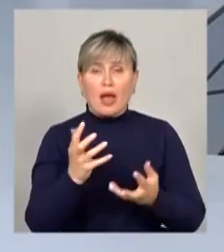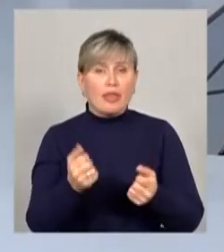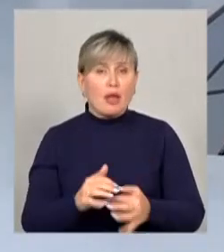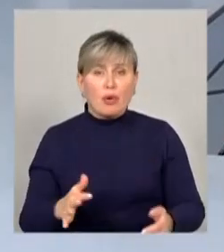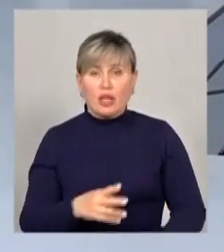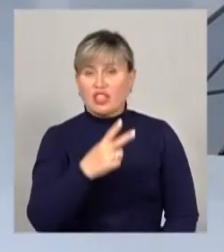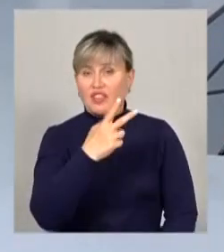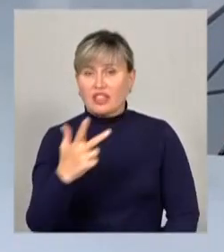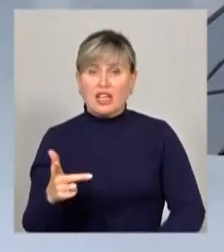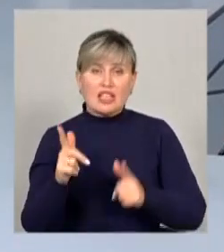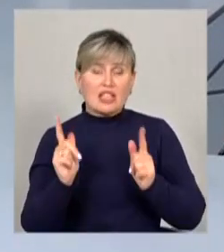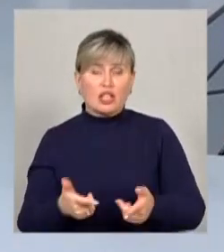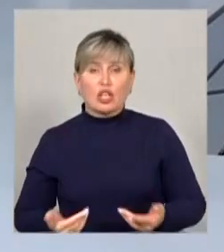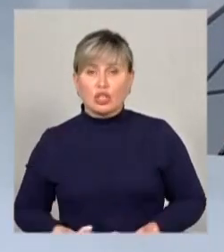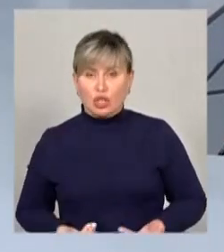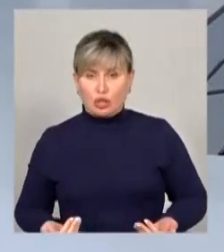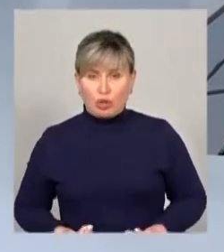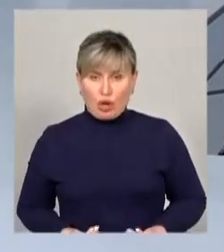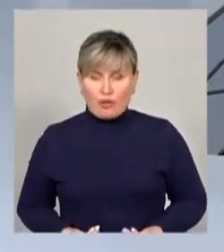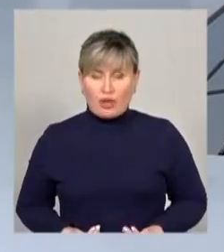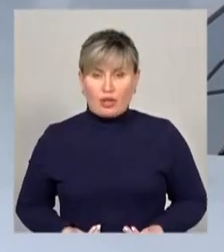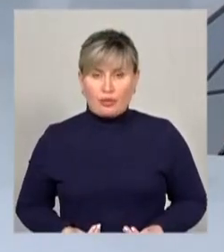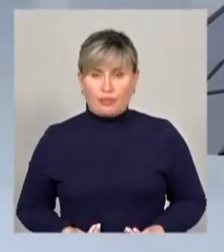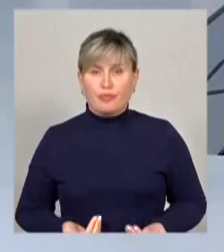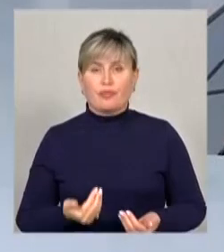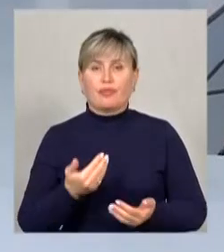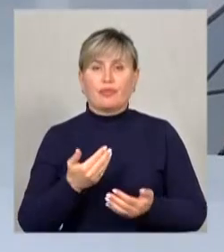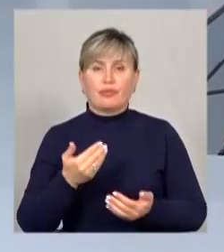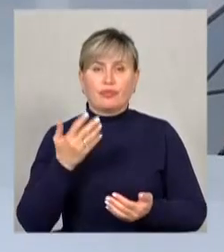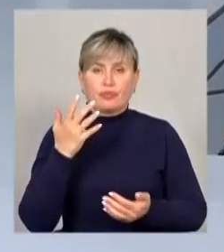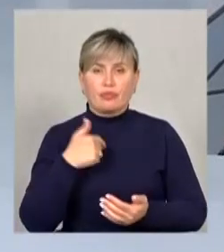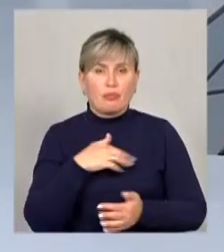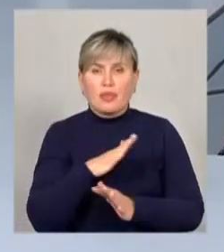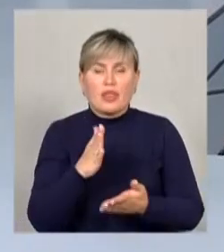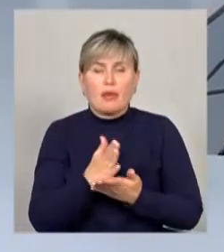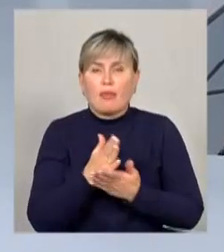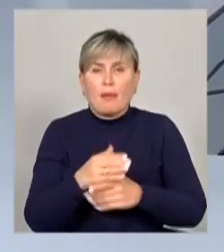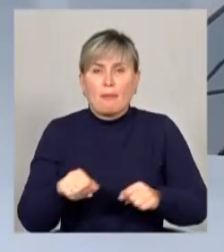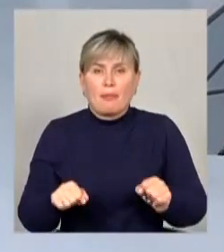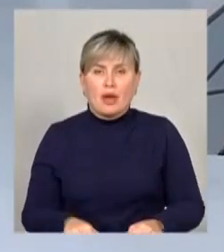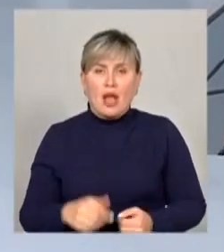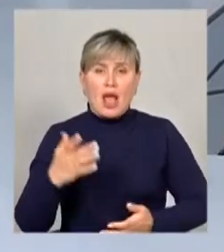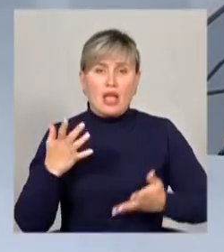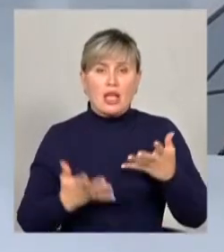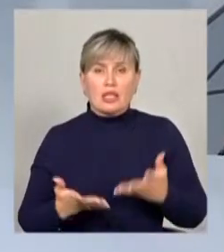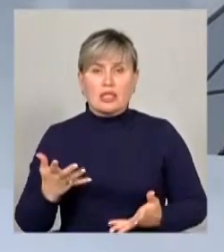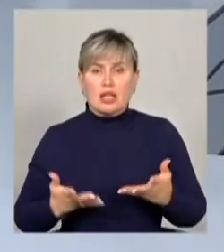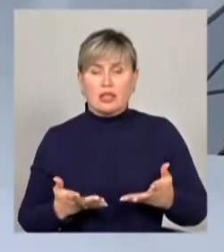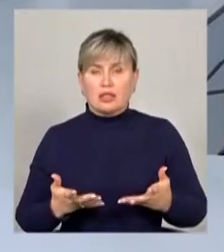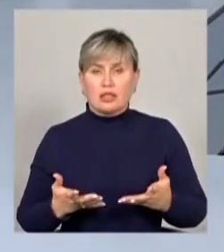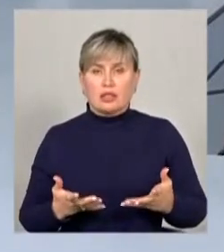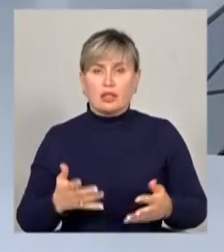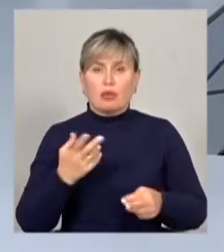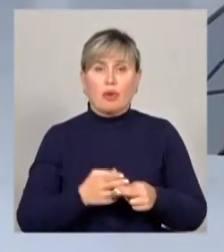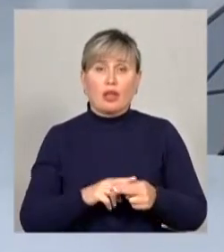2/3 согласия жильцов, например, для установки базовых станций мы не имеем права. А если даже по